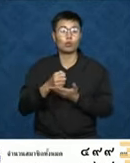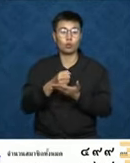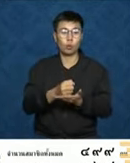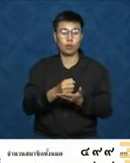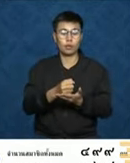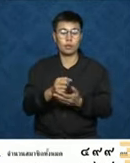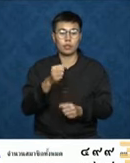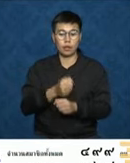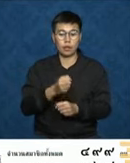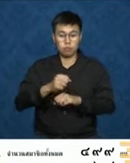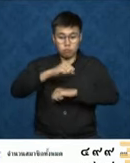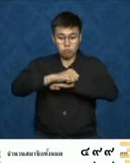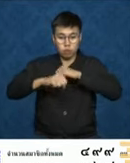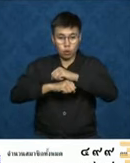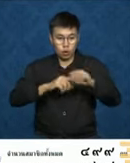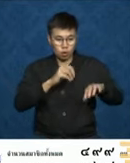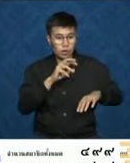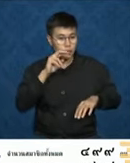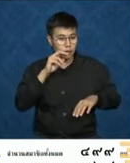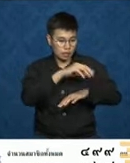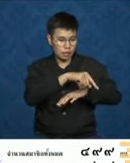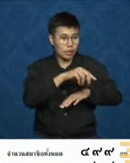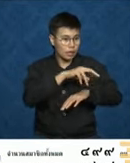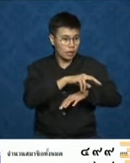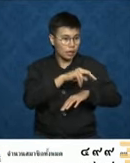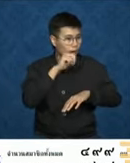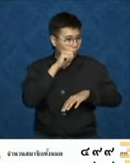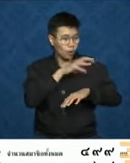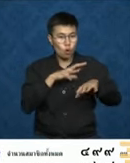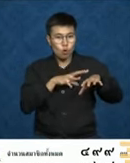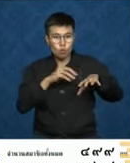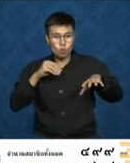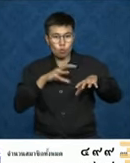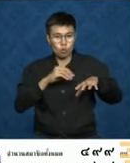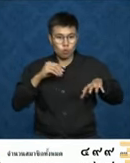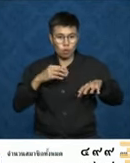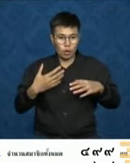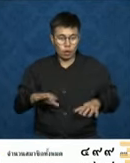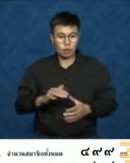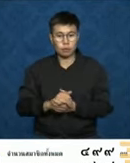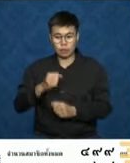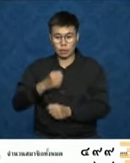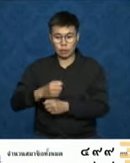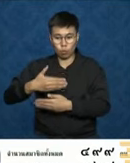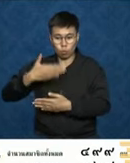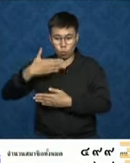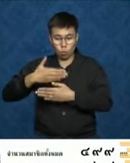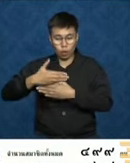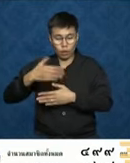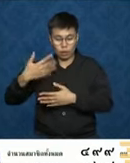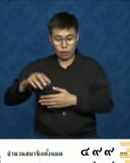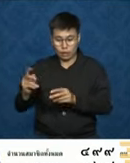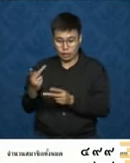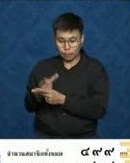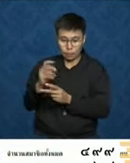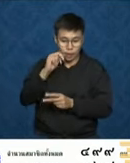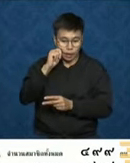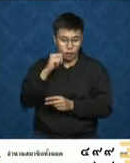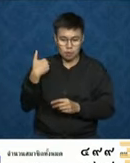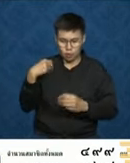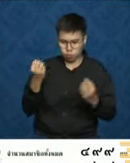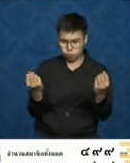สูบน้ำในพื้นที่อำเภอโพธิ์ชัยจากฝายร้อยเอ็ดซึ่งฝั่งอำเภอโพชัยนั้นได้รับผลกระทบ